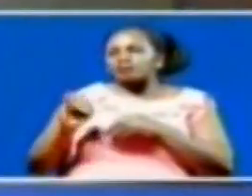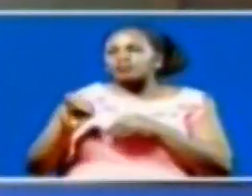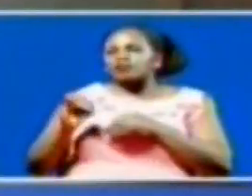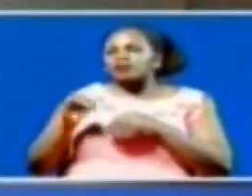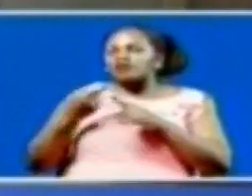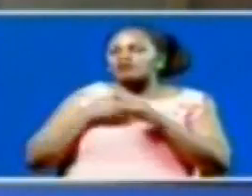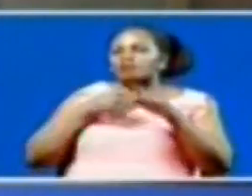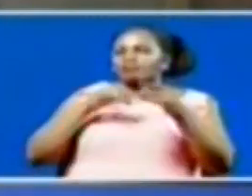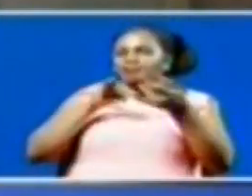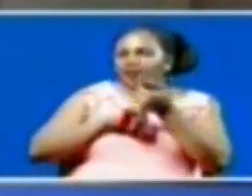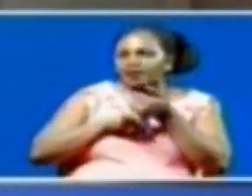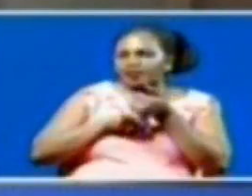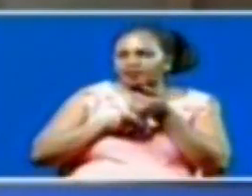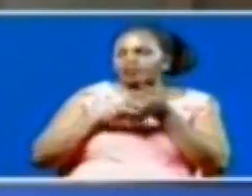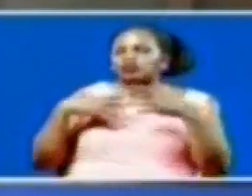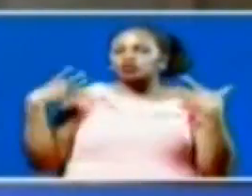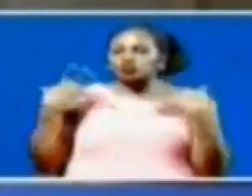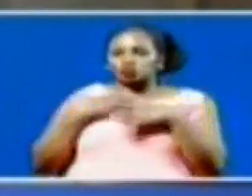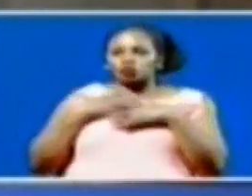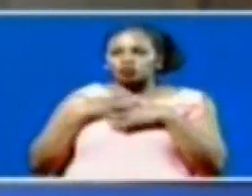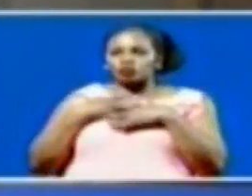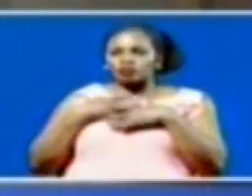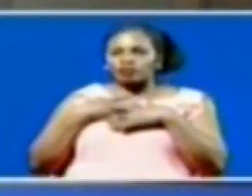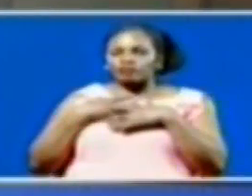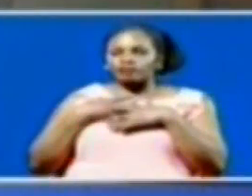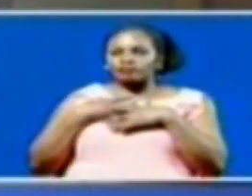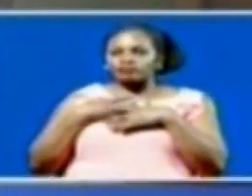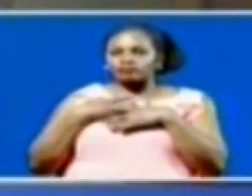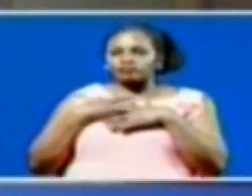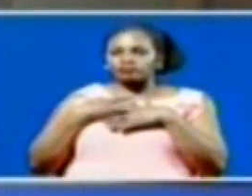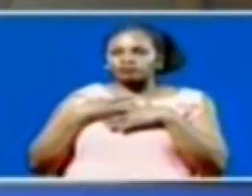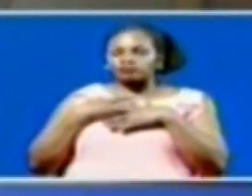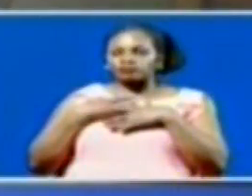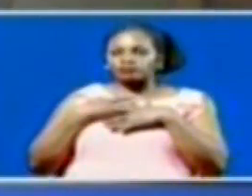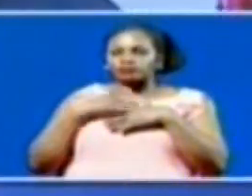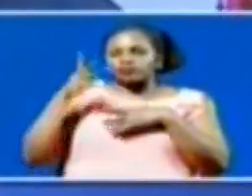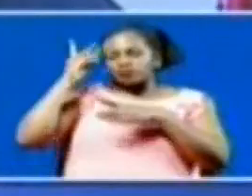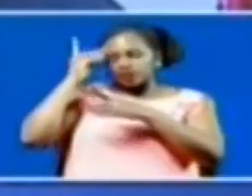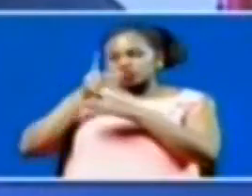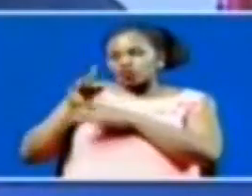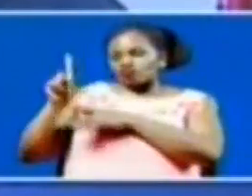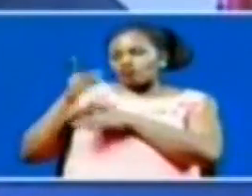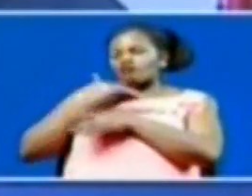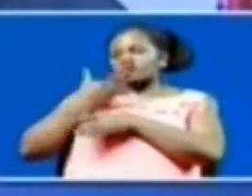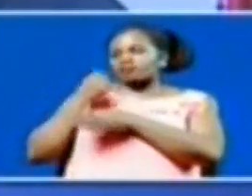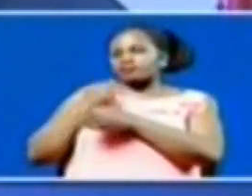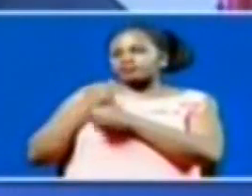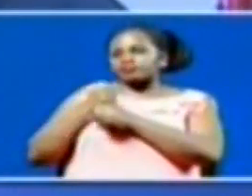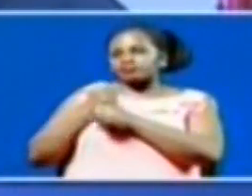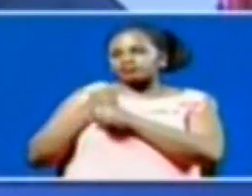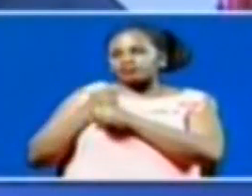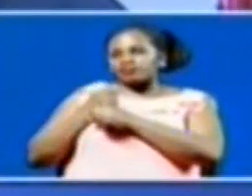ndoa yao yamemsikitisha. That he has taken his decision